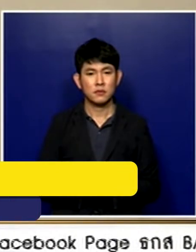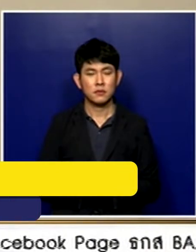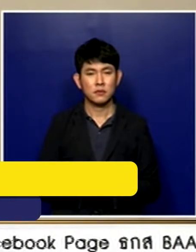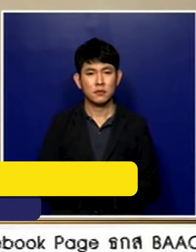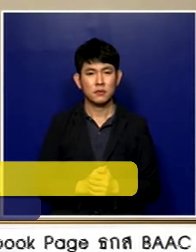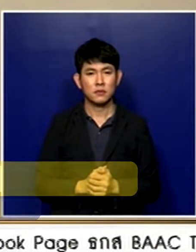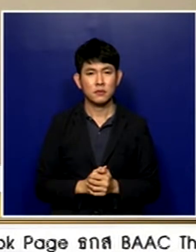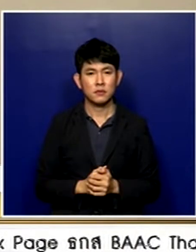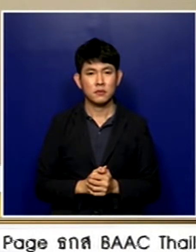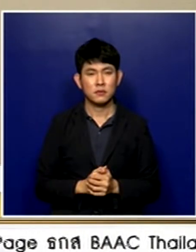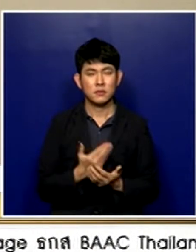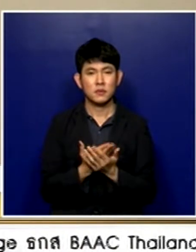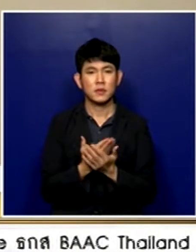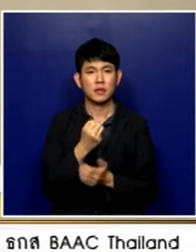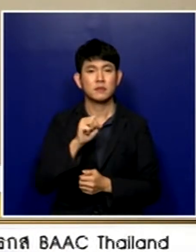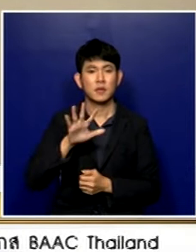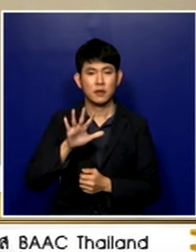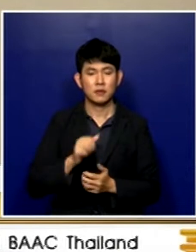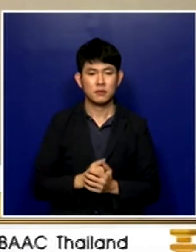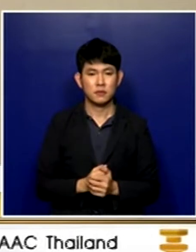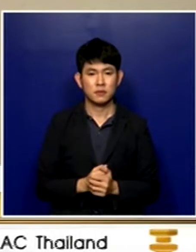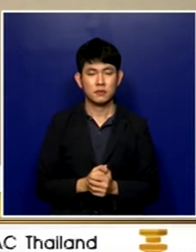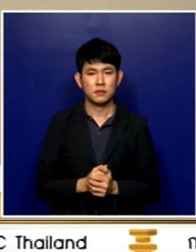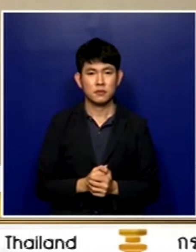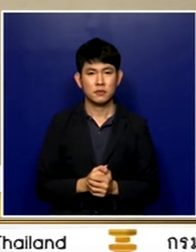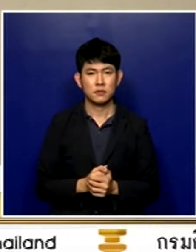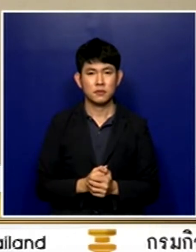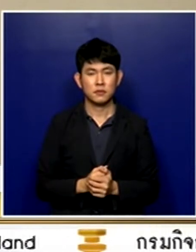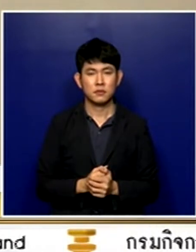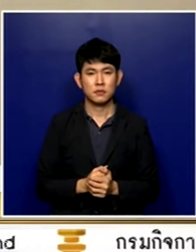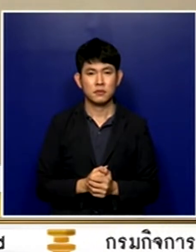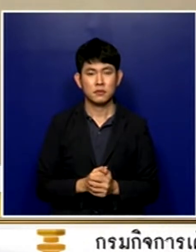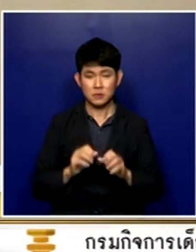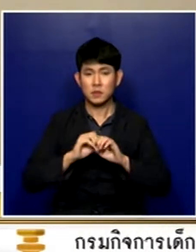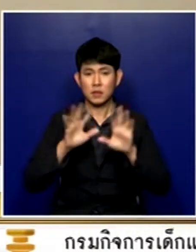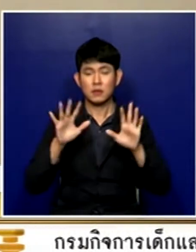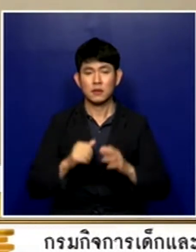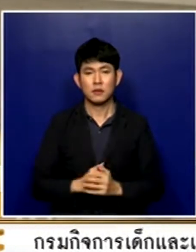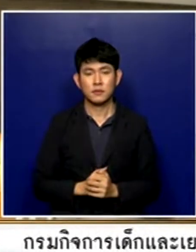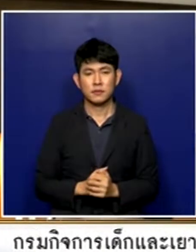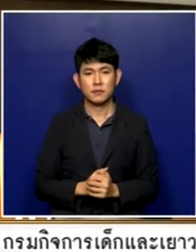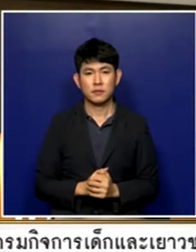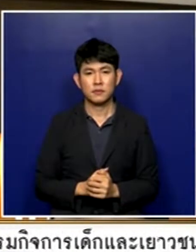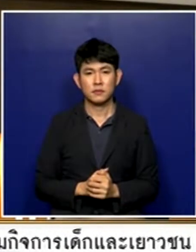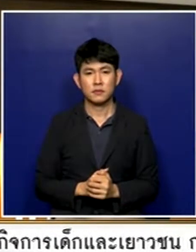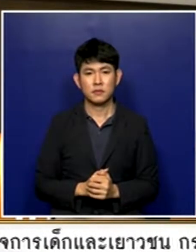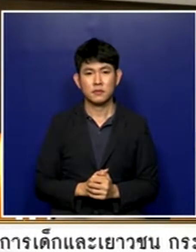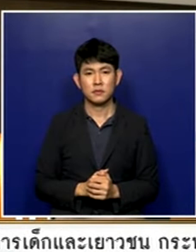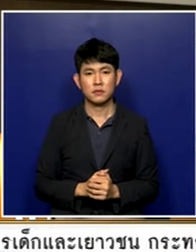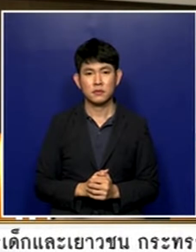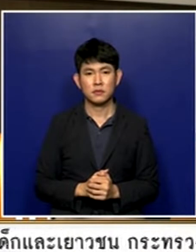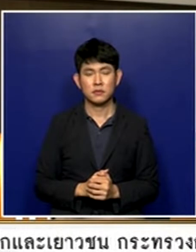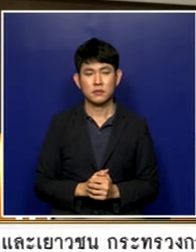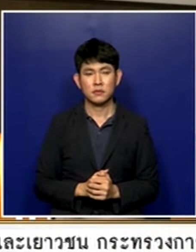25บาทครับผู้ชนะนี้ชัดเจนนะครับในการที่ผู้